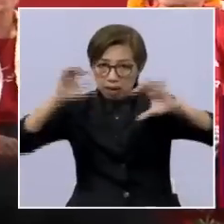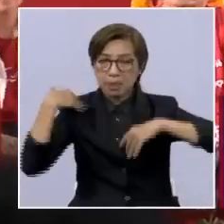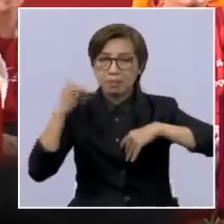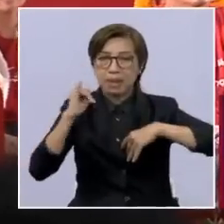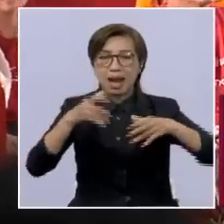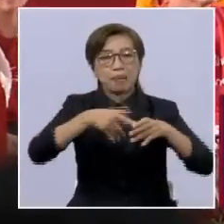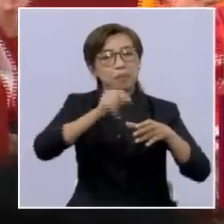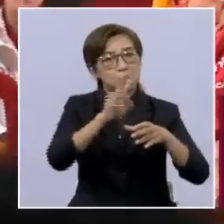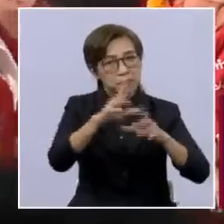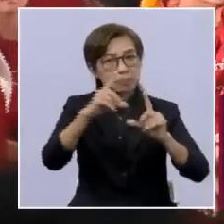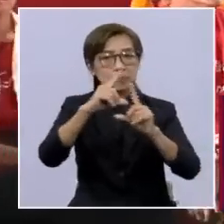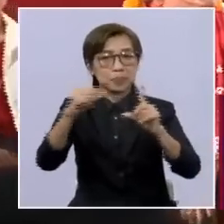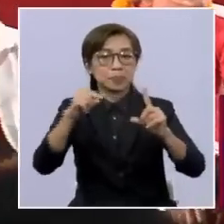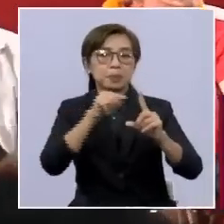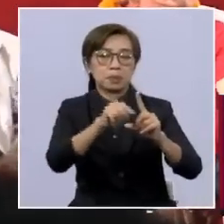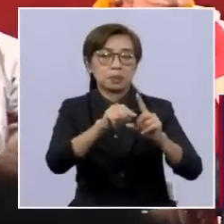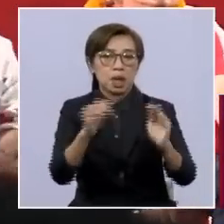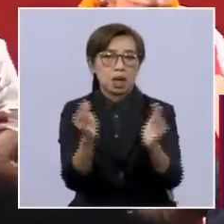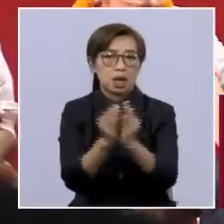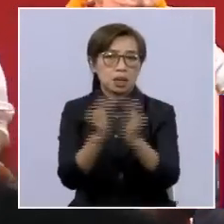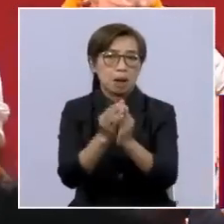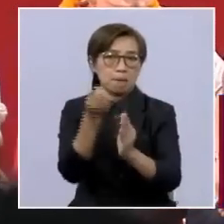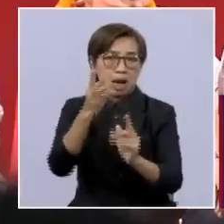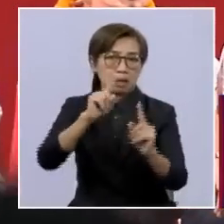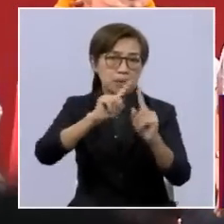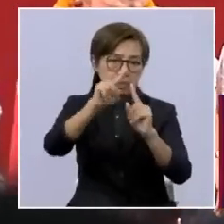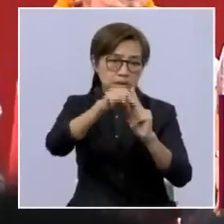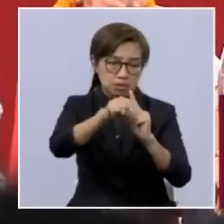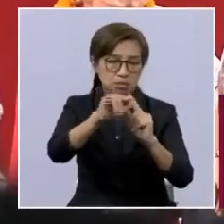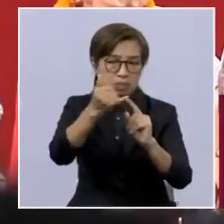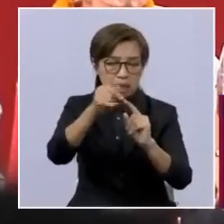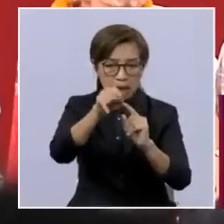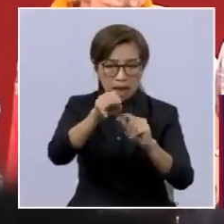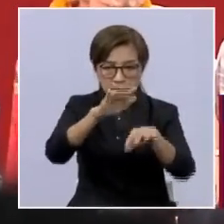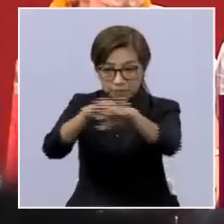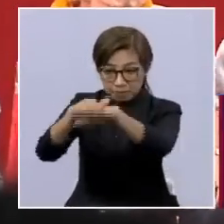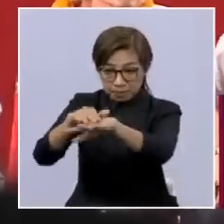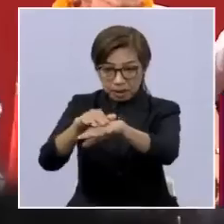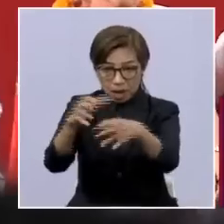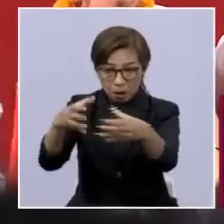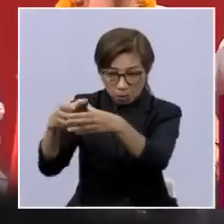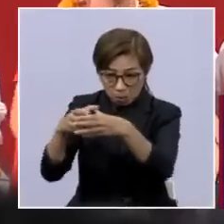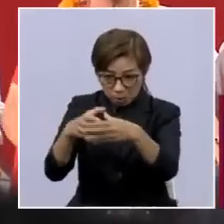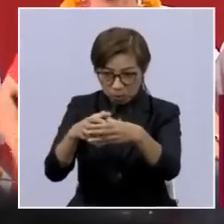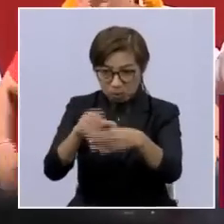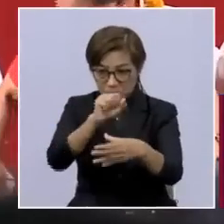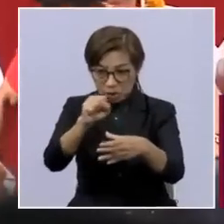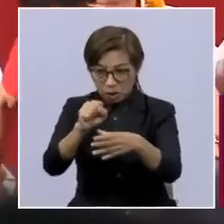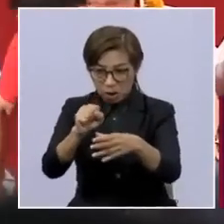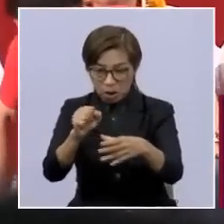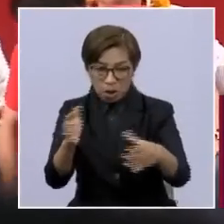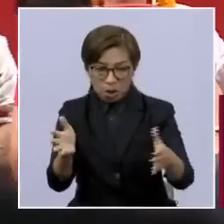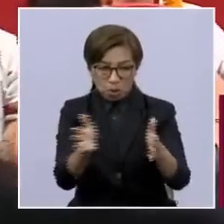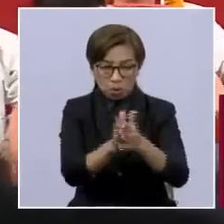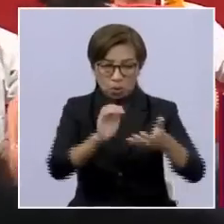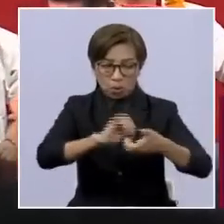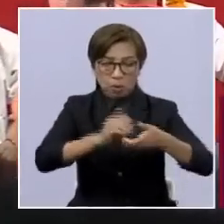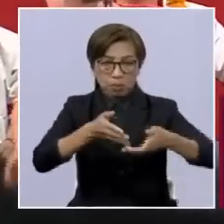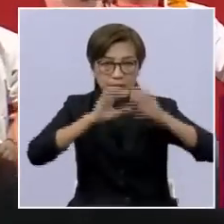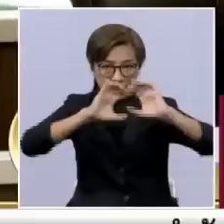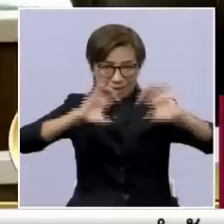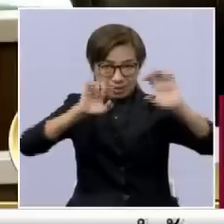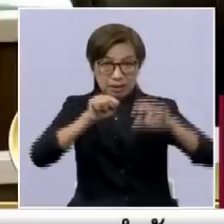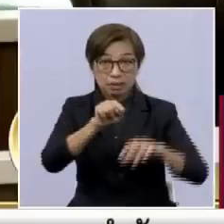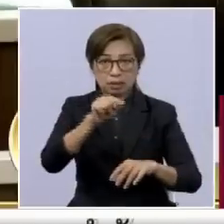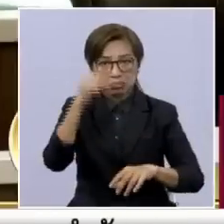ไกลเป็นตัวนำได้เสียงมากเป็นอันดับหนึ่งและรวบรวมเสียงจัดตั้งรัฐบาลแต่คุณสมชายเนี่ยมองว่าสูตรนี้ไม่ใช่ไม่มีทางเป็น